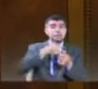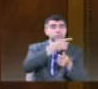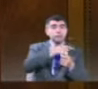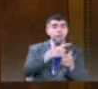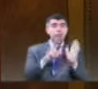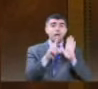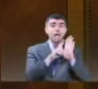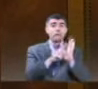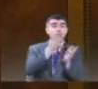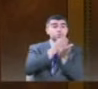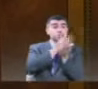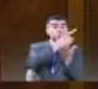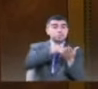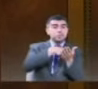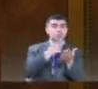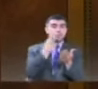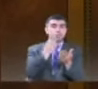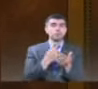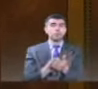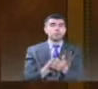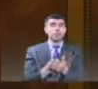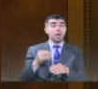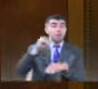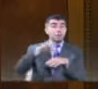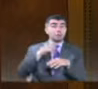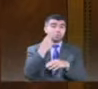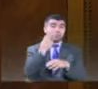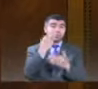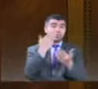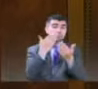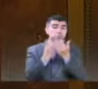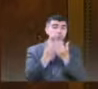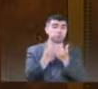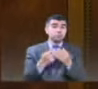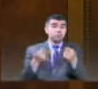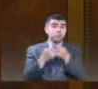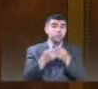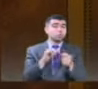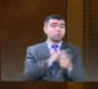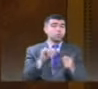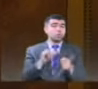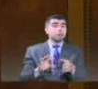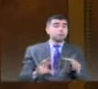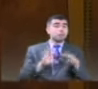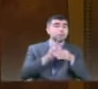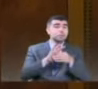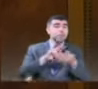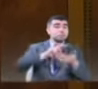حقوق الإنسان. ما يلاحظ علينا أيضا هو عدم المصادقة على عدد